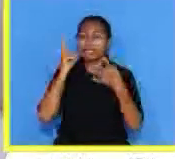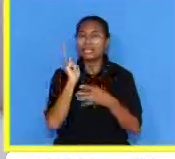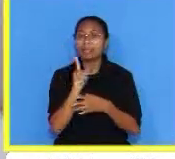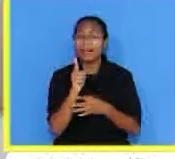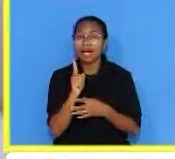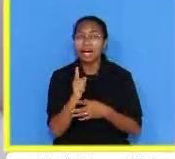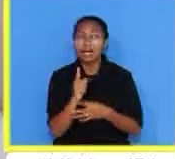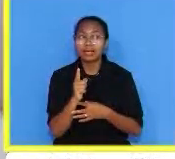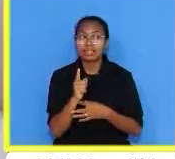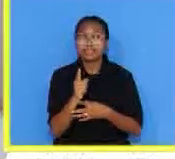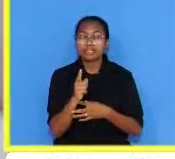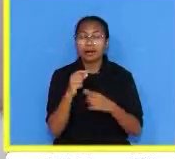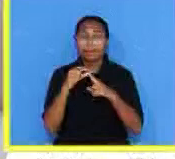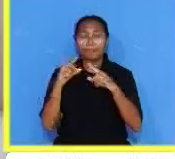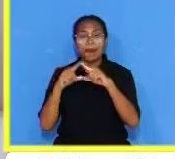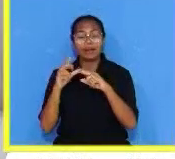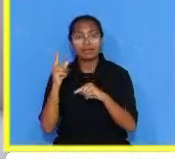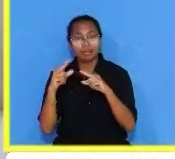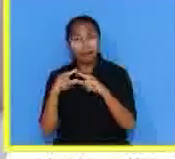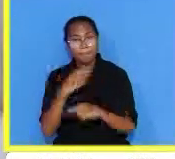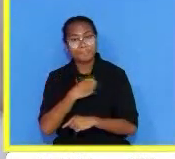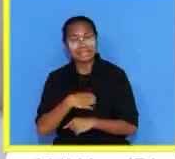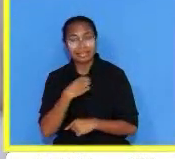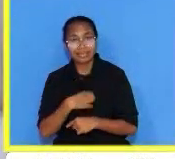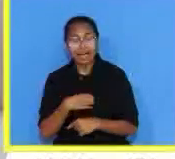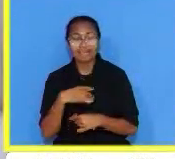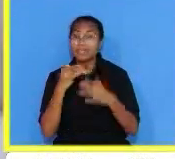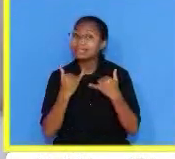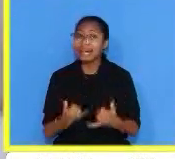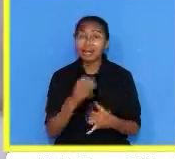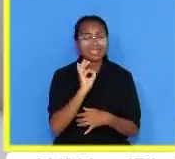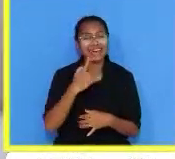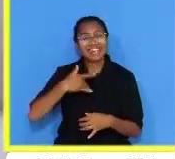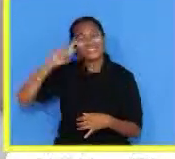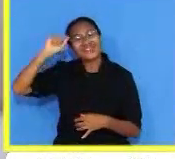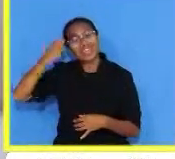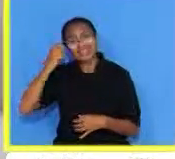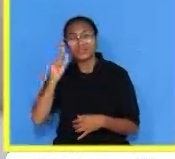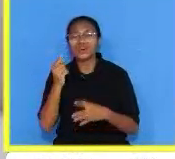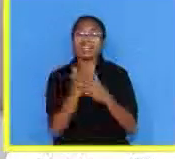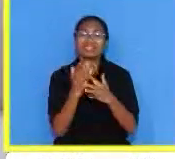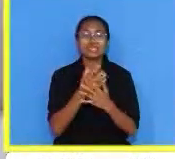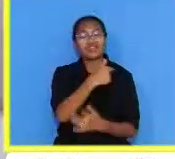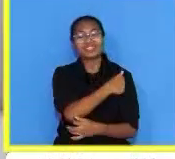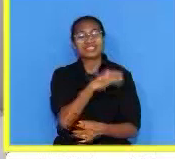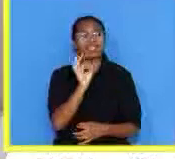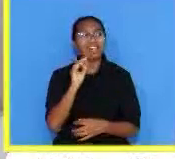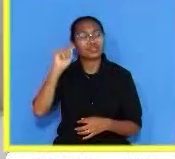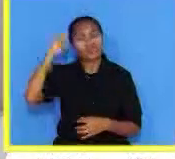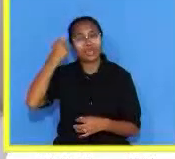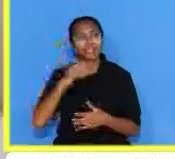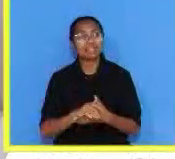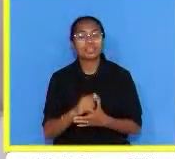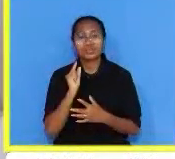kepada para peserta. Jadi sekarang tidak ada kesulitan lagi untuk akses